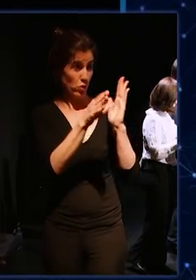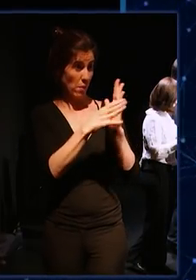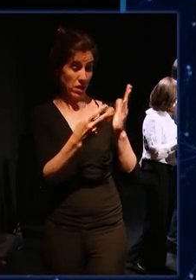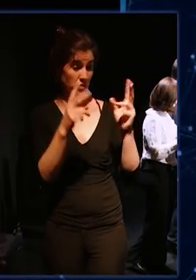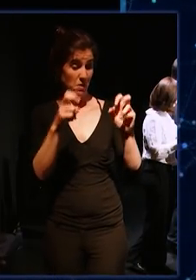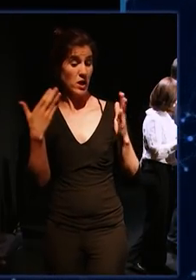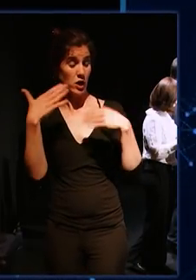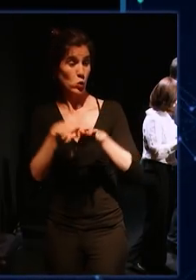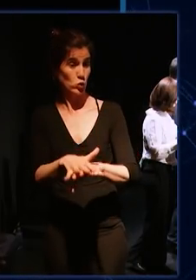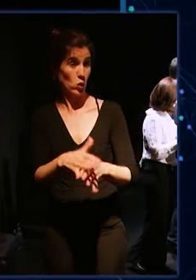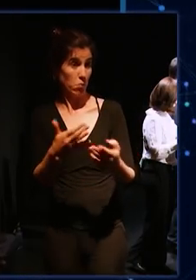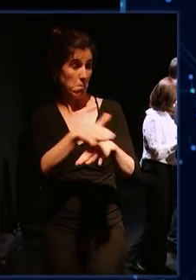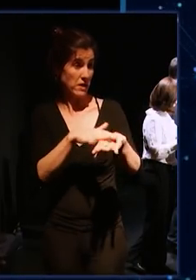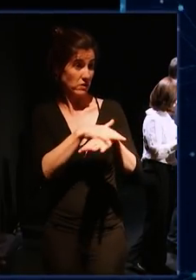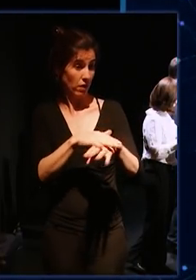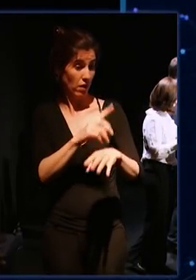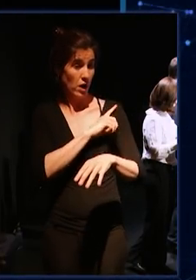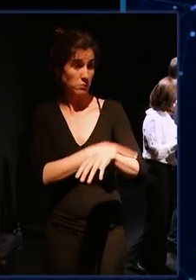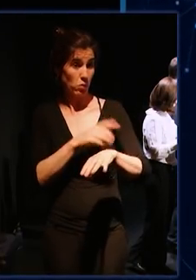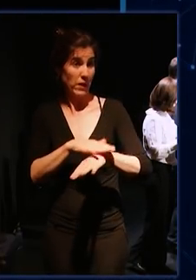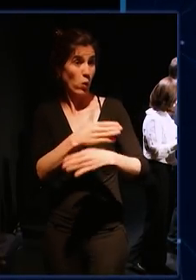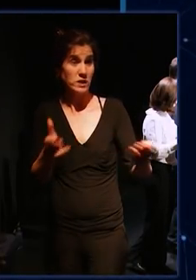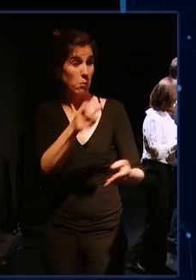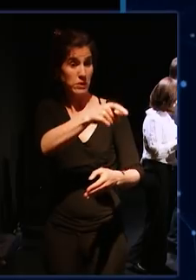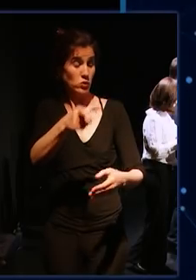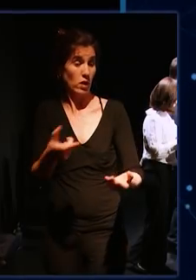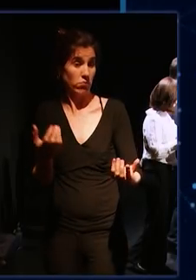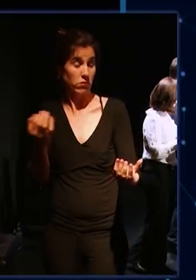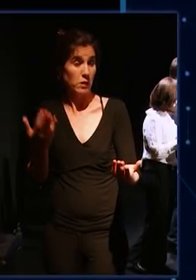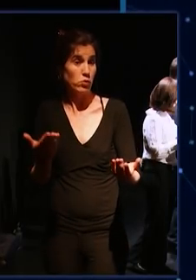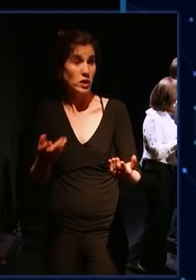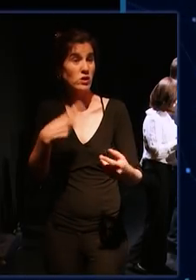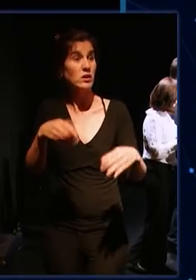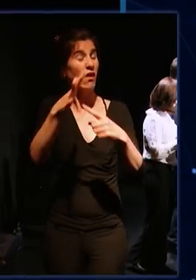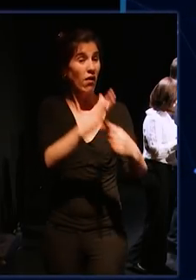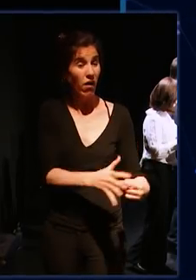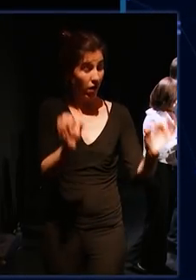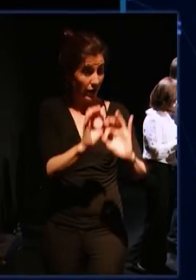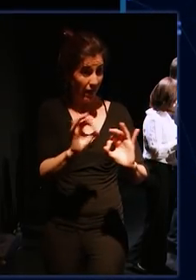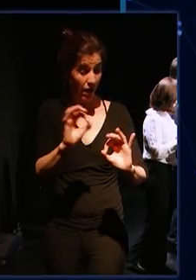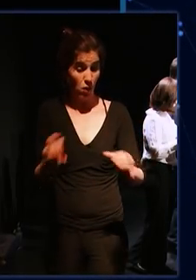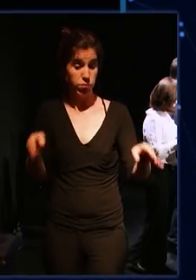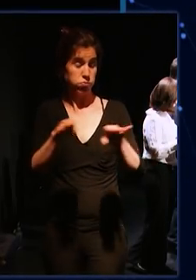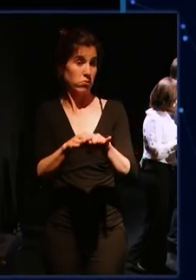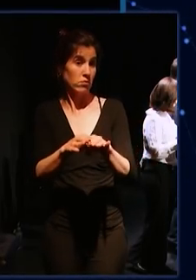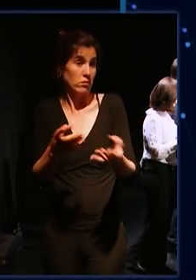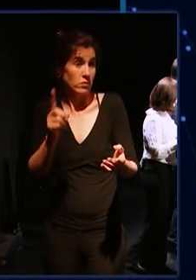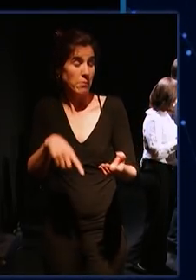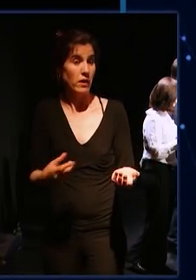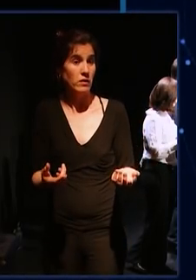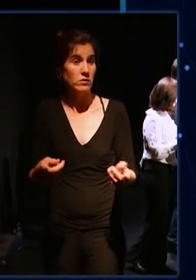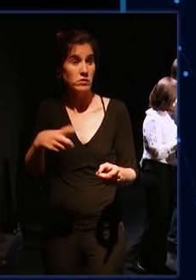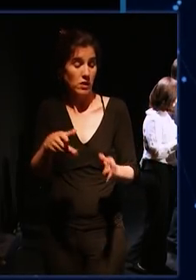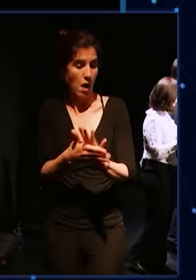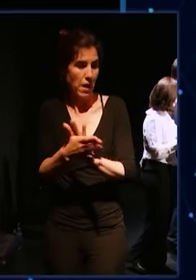bàsica, esport per a tots els esportistes, no segreguem, no discriminem per cap raó, i en el més ampli també parlem del Coeduca.